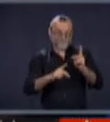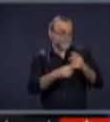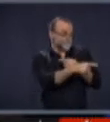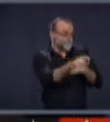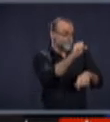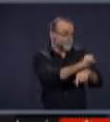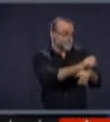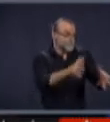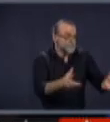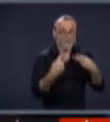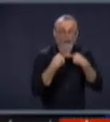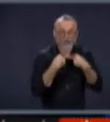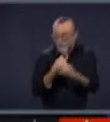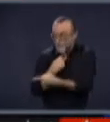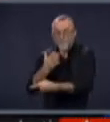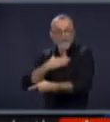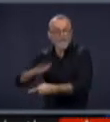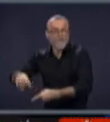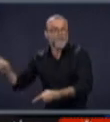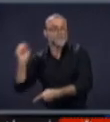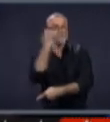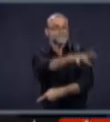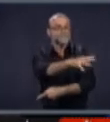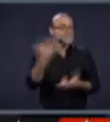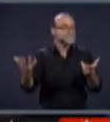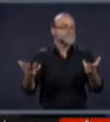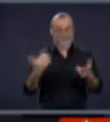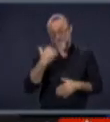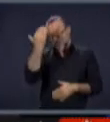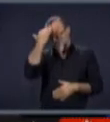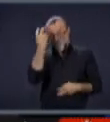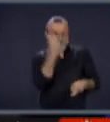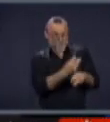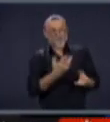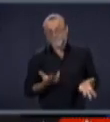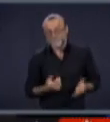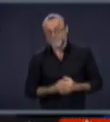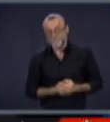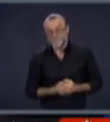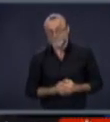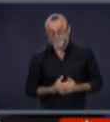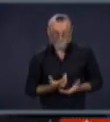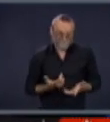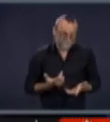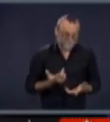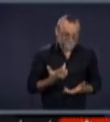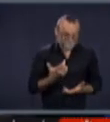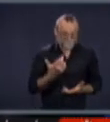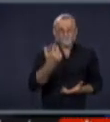certains travailleurs, ce sera difficile parce qu'ils ne pourront pas trouver de place pour leurs enfants pendant